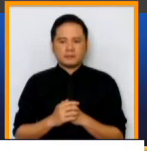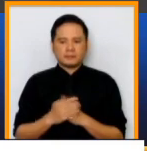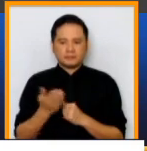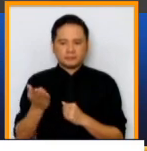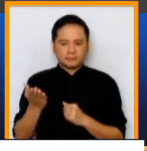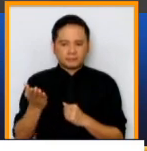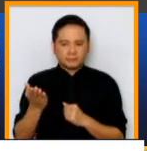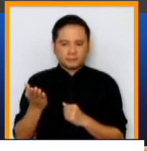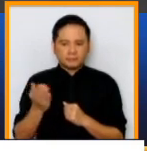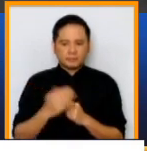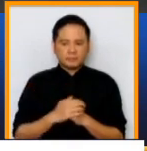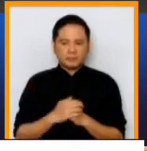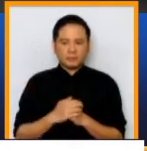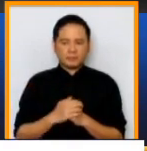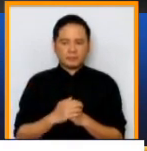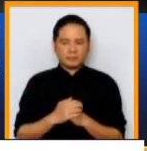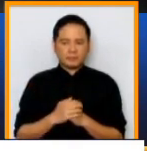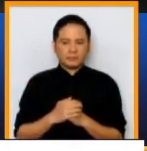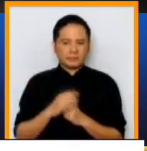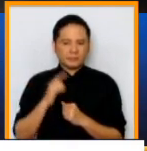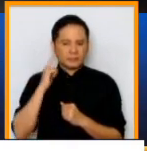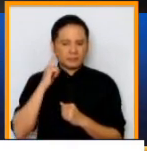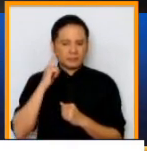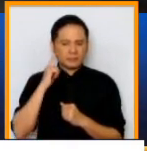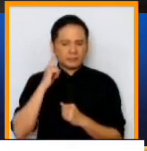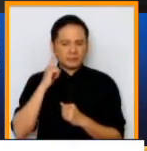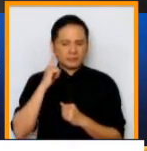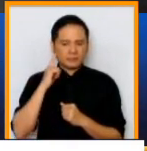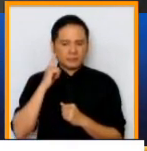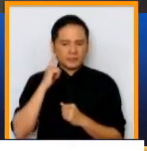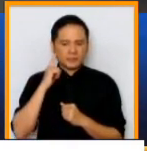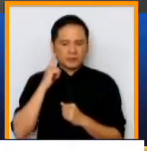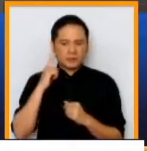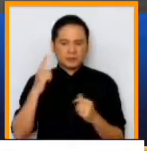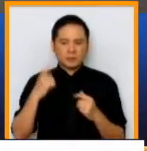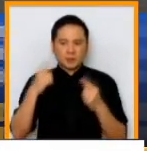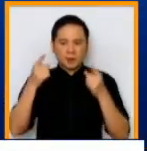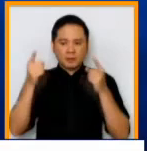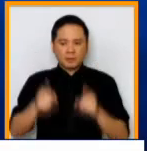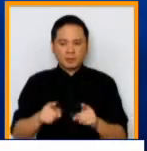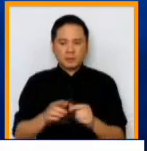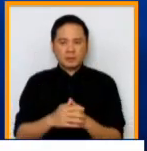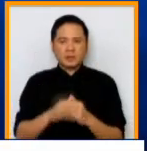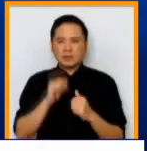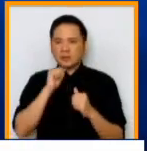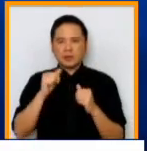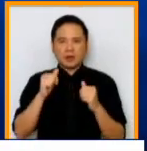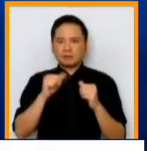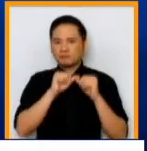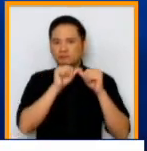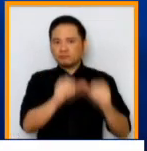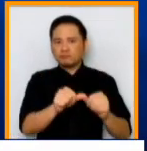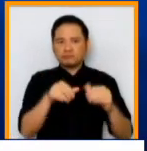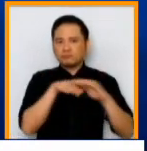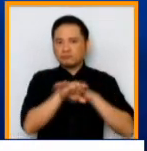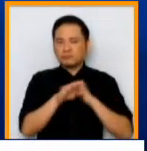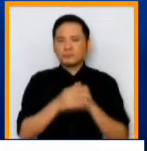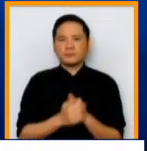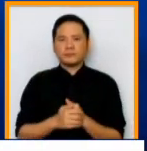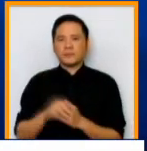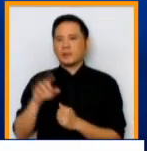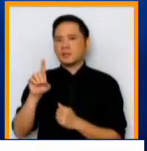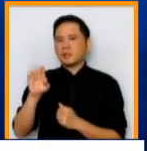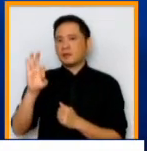na OFW na kasabay dapat namin. So din na nangyari, hindi doon natuloy. Wala pang tugon ang DFA kaugnay sa